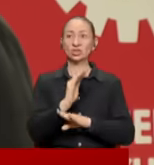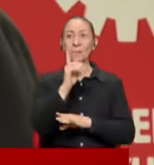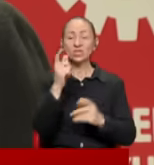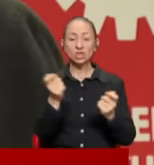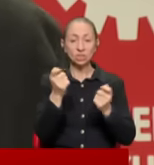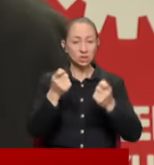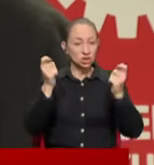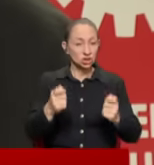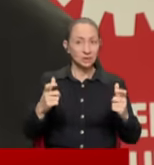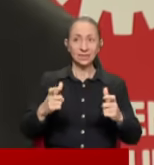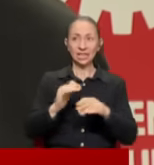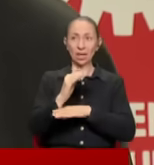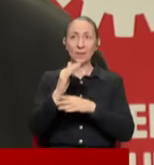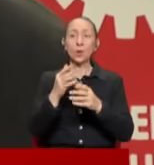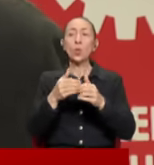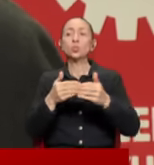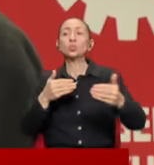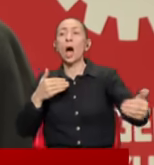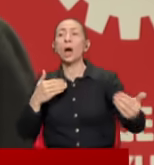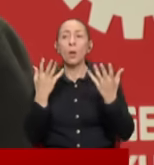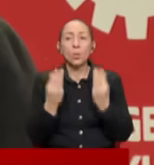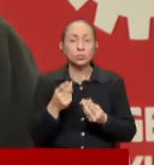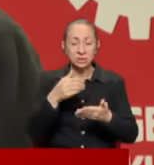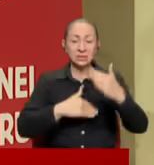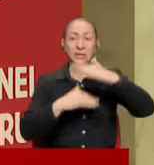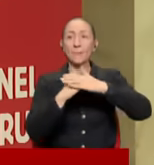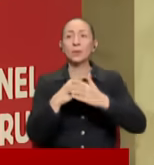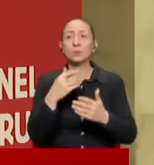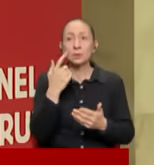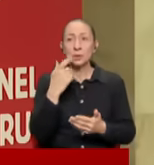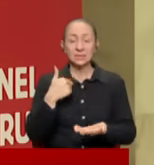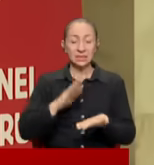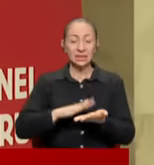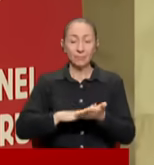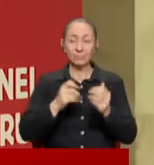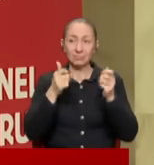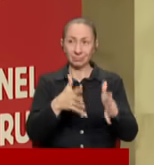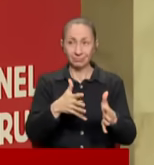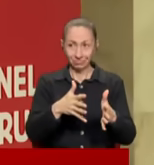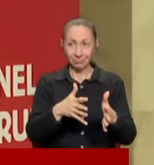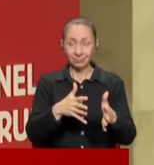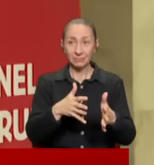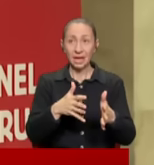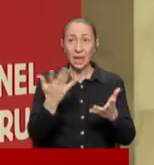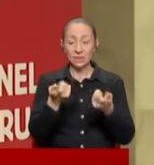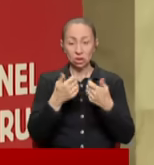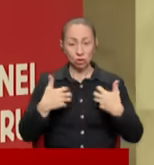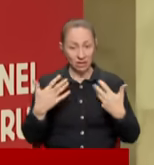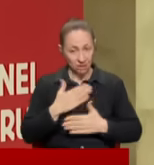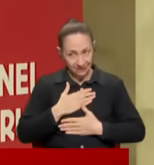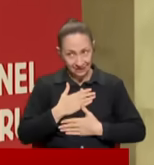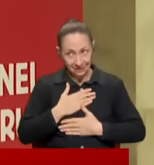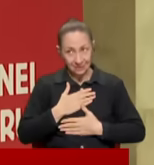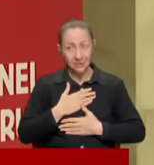bir çalışma koşulundan, yaşama koşulundan uzaklaştırmış oldu bu tavan uygulaması. Biz kıdem tazminatını hem iş güvencemiz